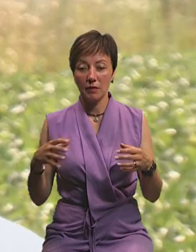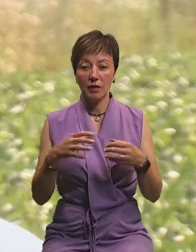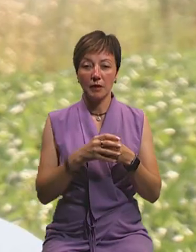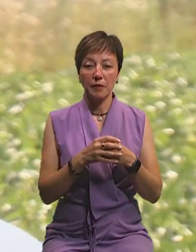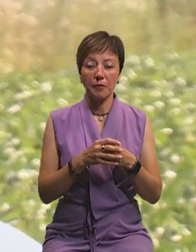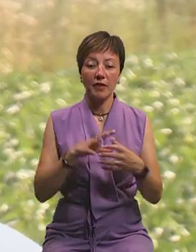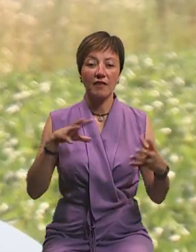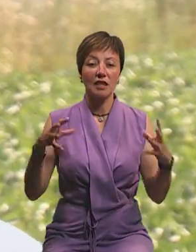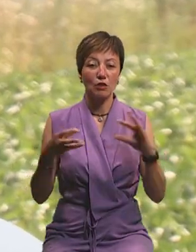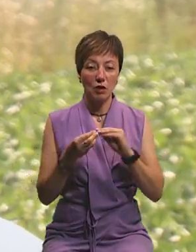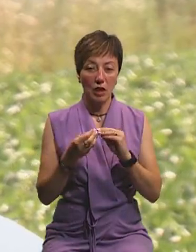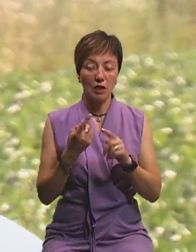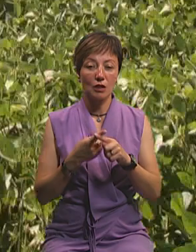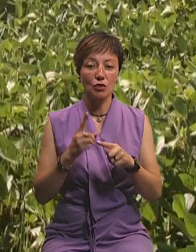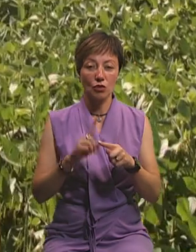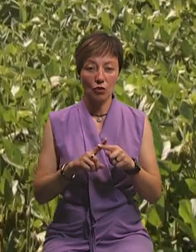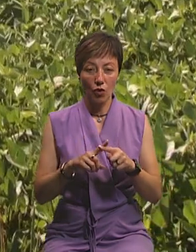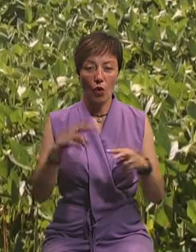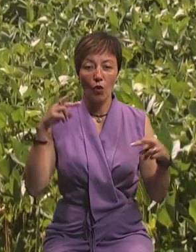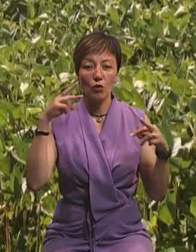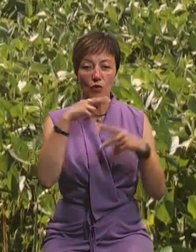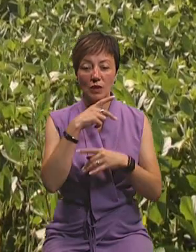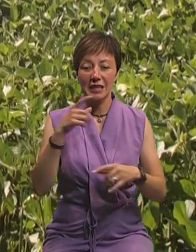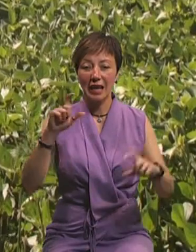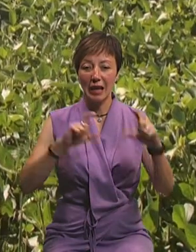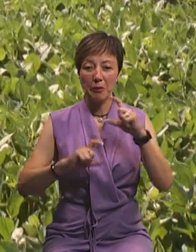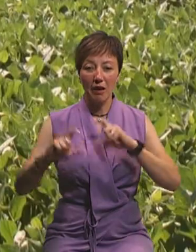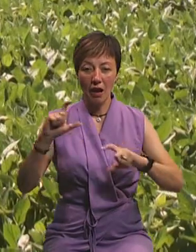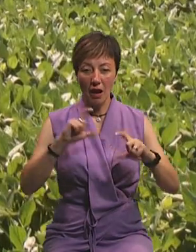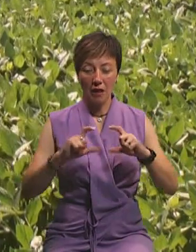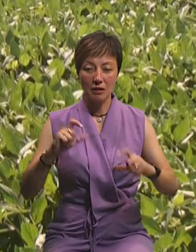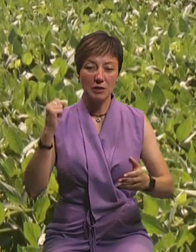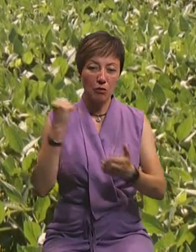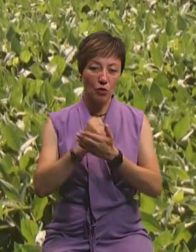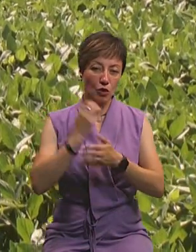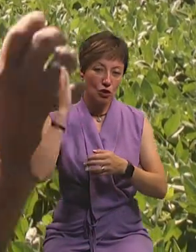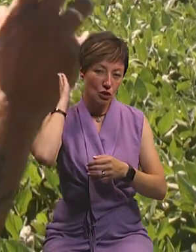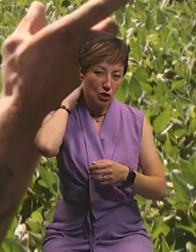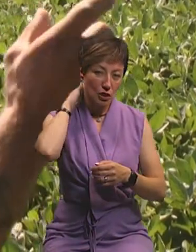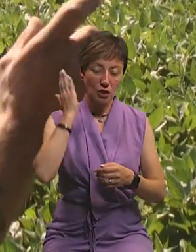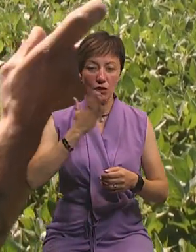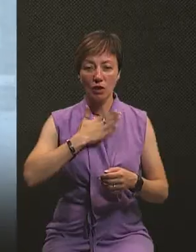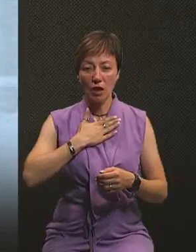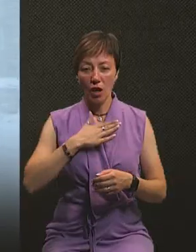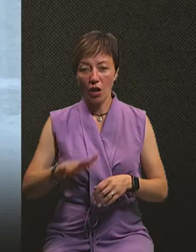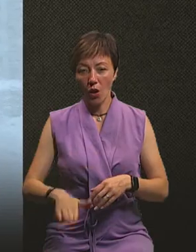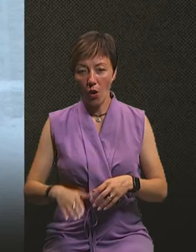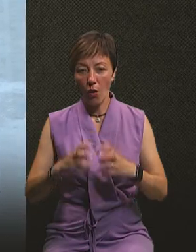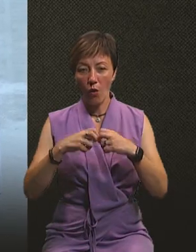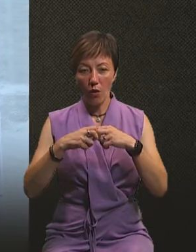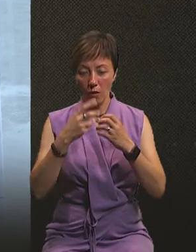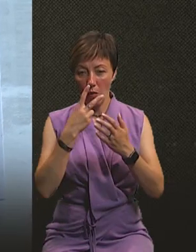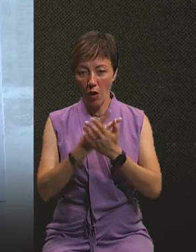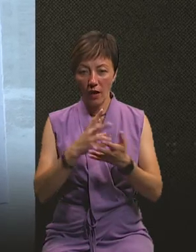унаслідок цього стверджує чоловік отруївся хімікатами отримав забої шиї грудної клітини та коліна показує